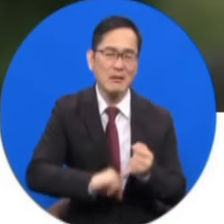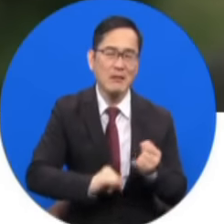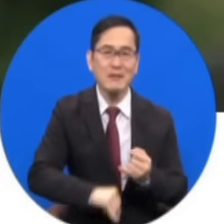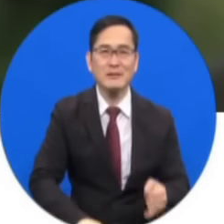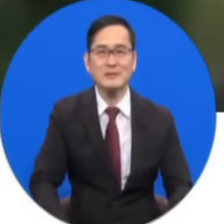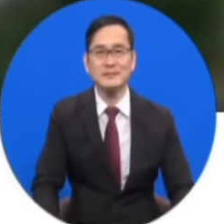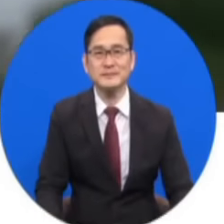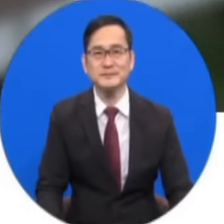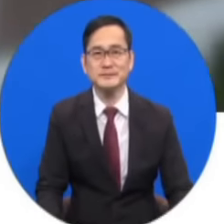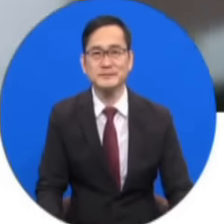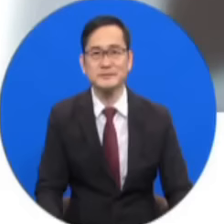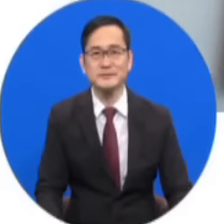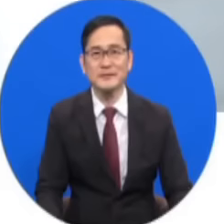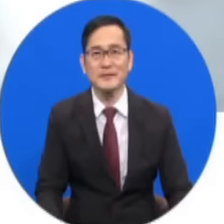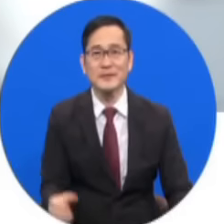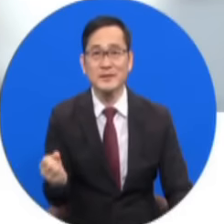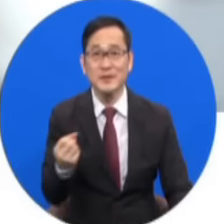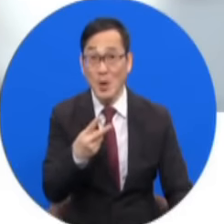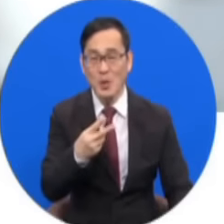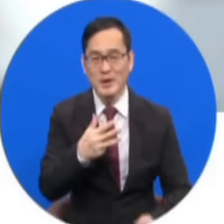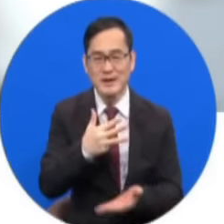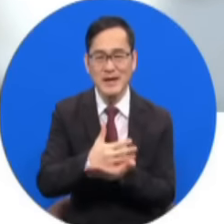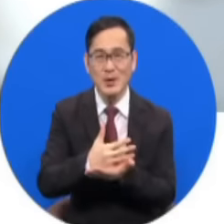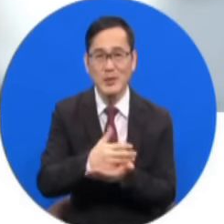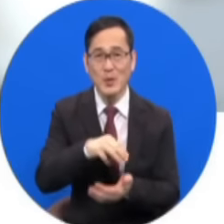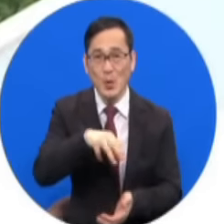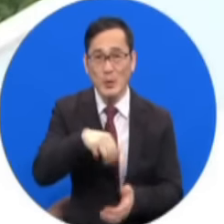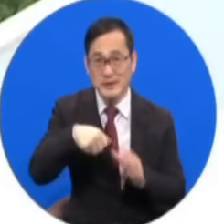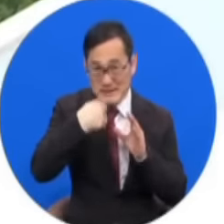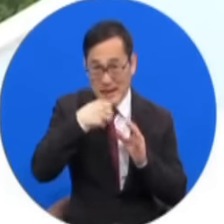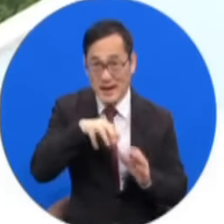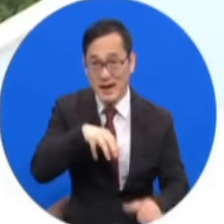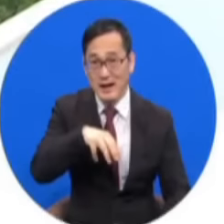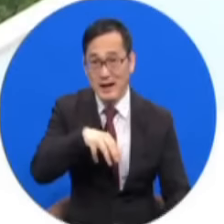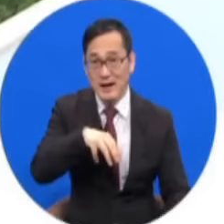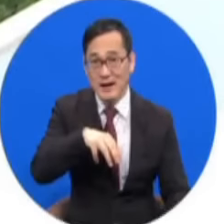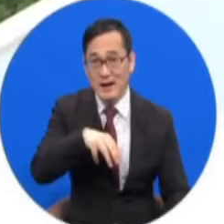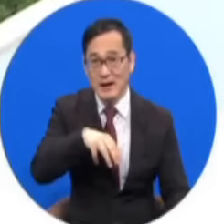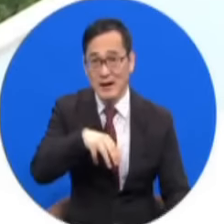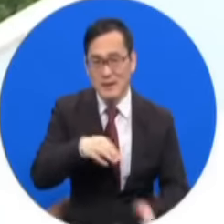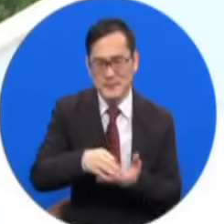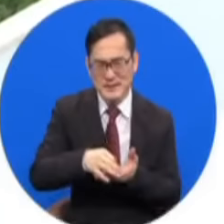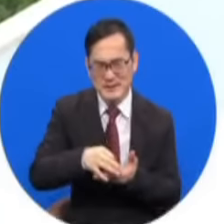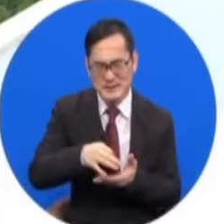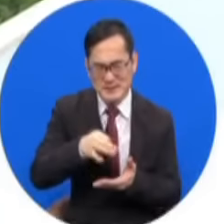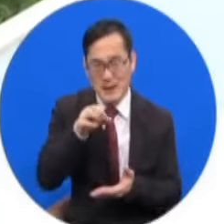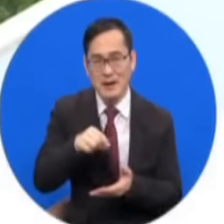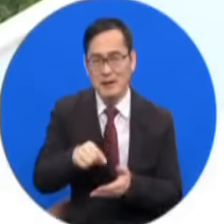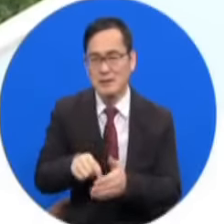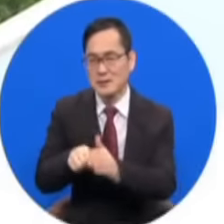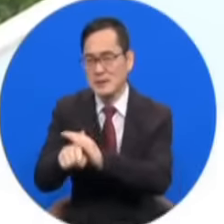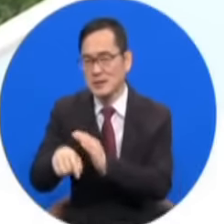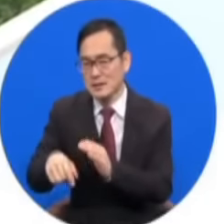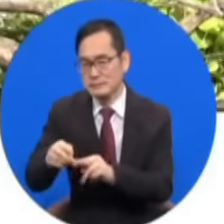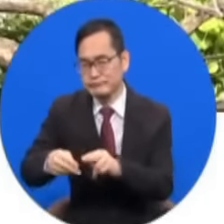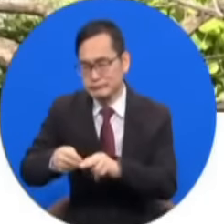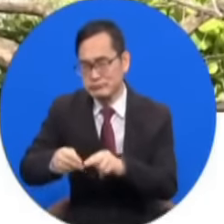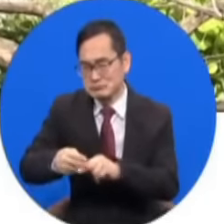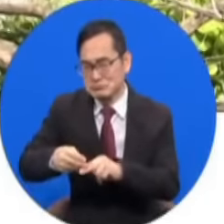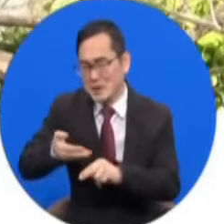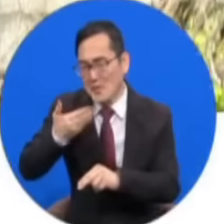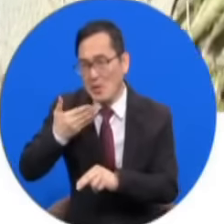그다음에 제가 이태원 그 식당 알아봤더니 굉장히 고급 식당이란 말이에요 비싼데 가가지고 밥 먹을 돈는 있어도 세금 내고 과태료